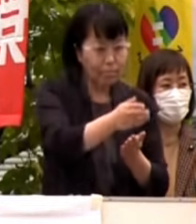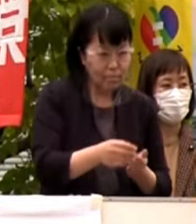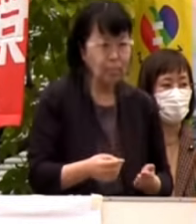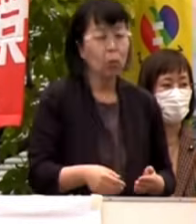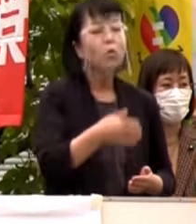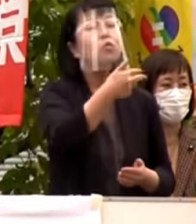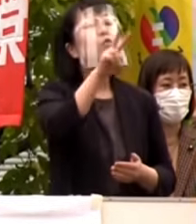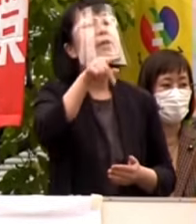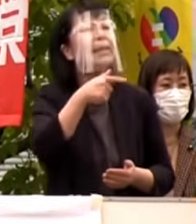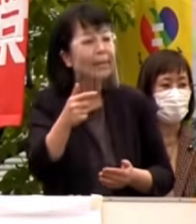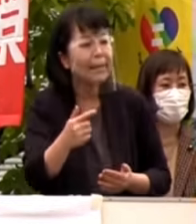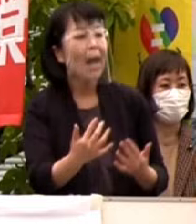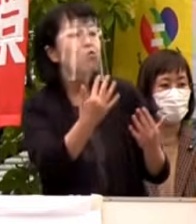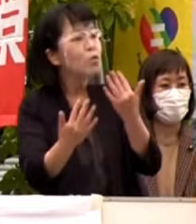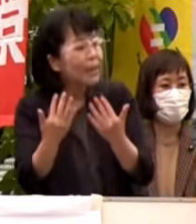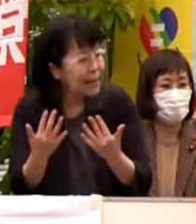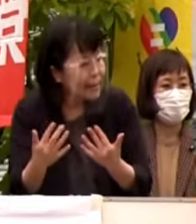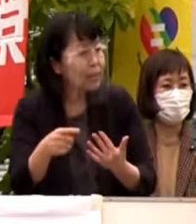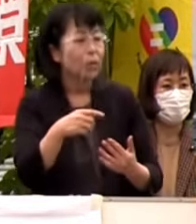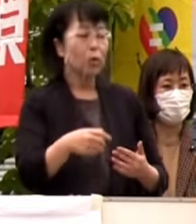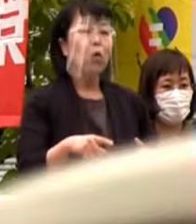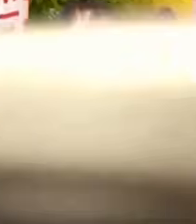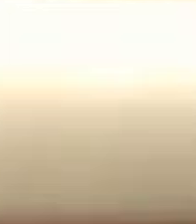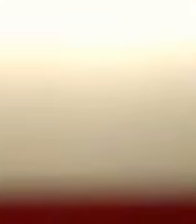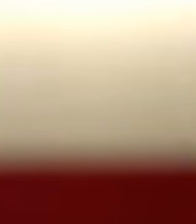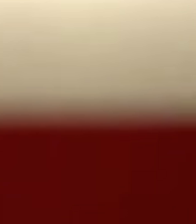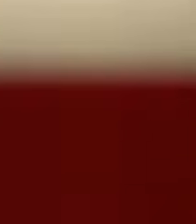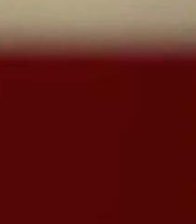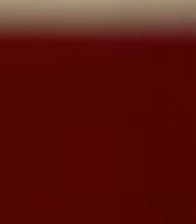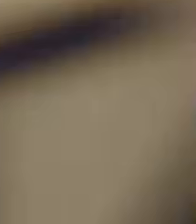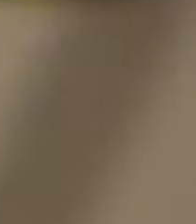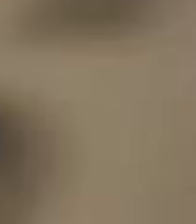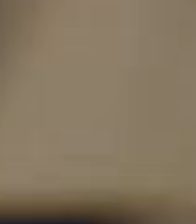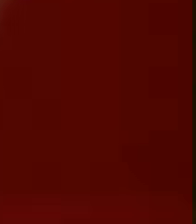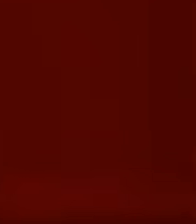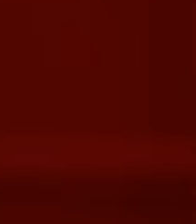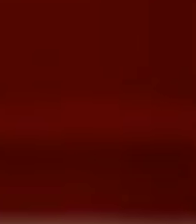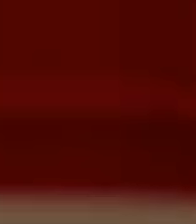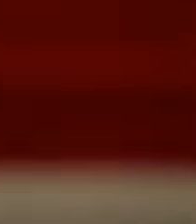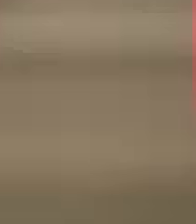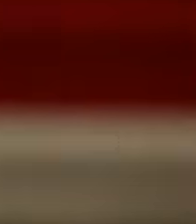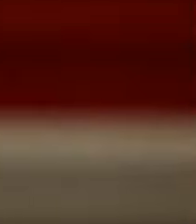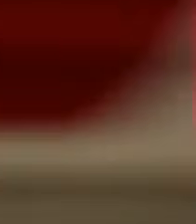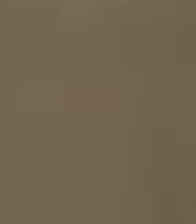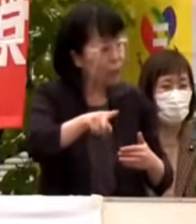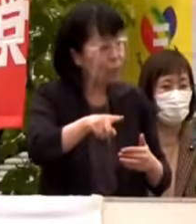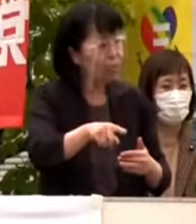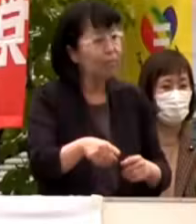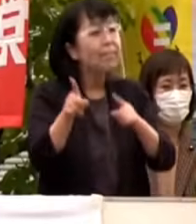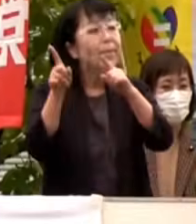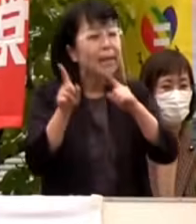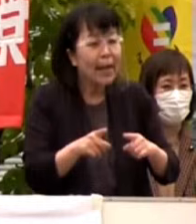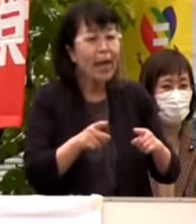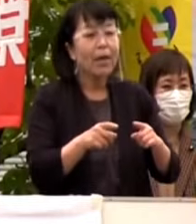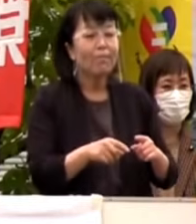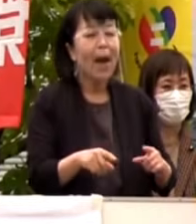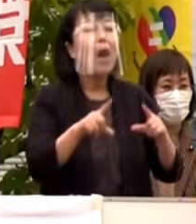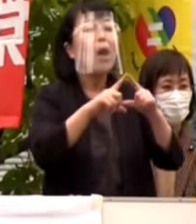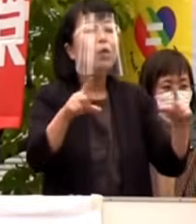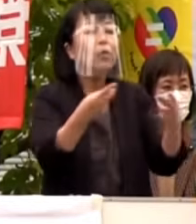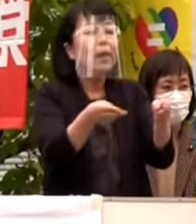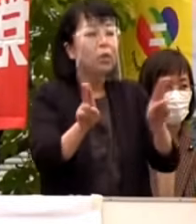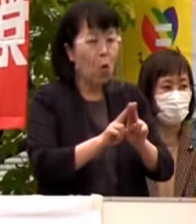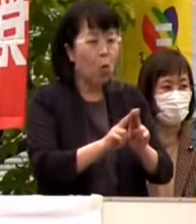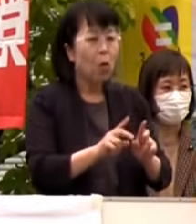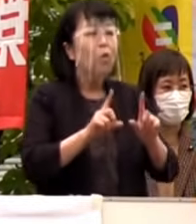共産党で、ご一緒に前に進んでいきましょう。比例は共産党、東京十二区池内沙